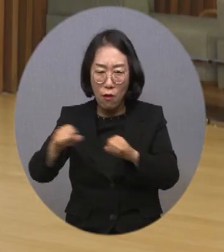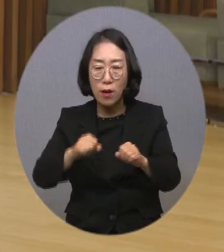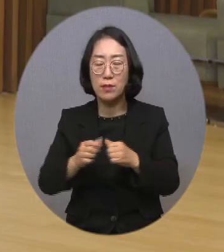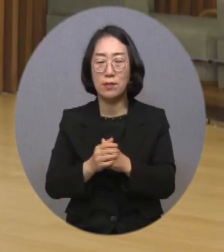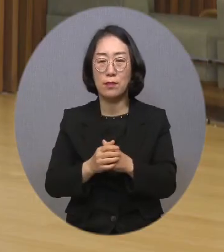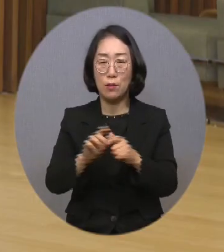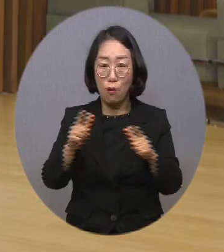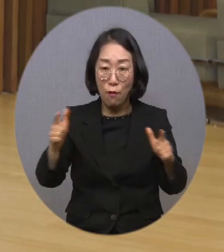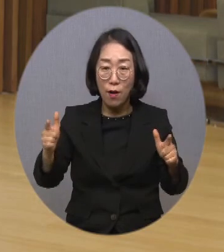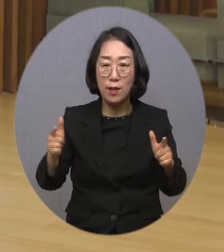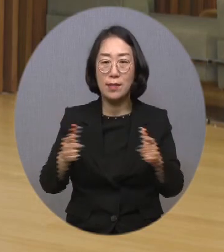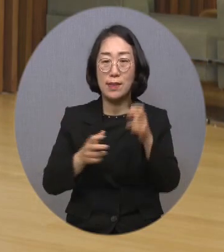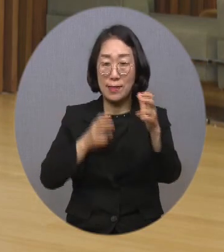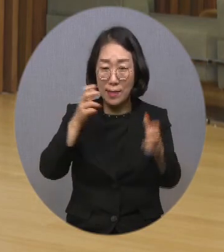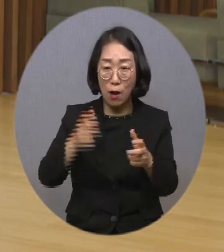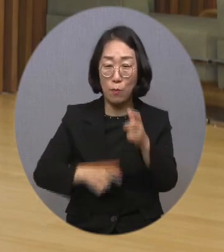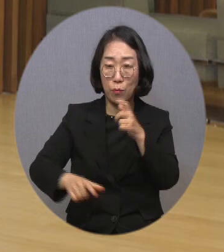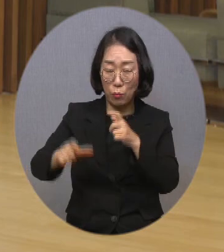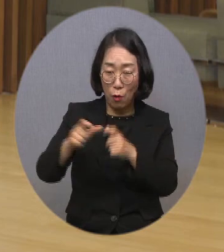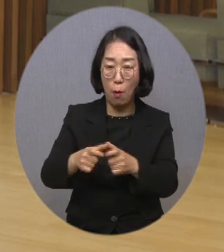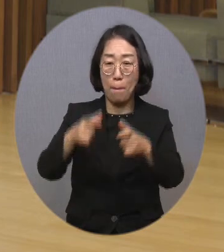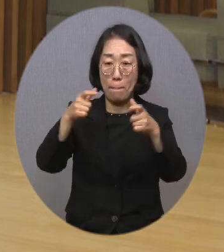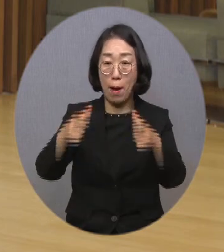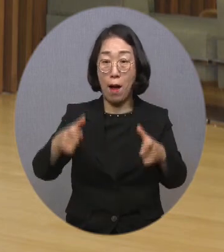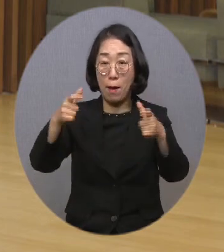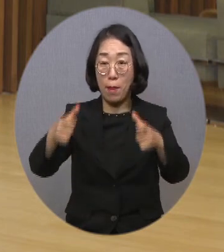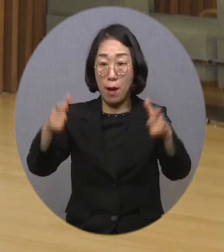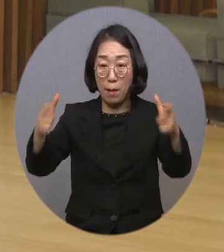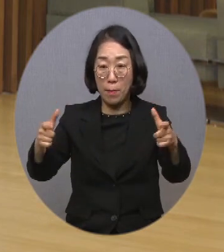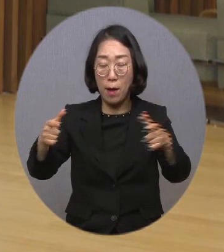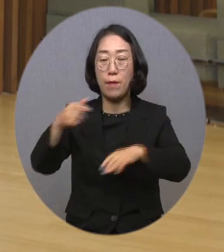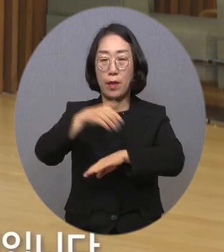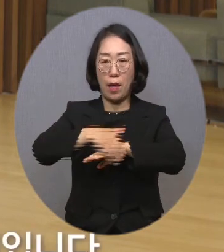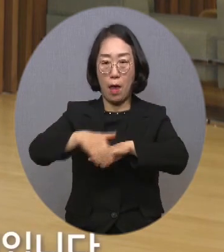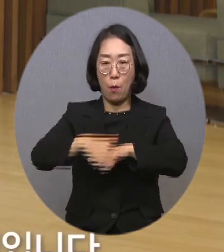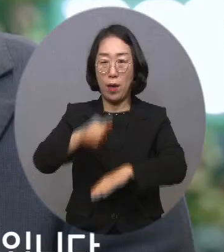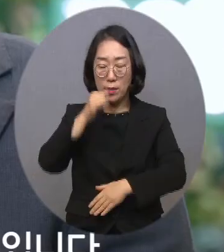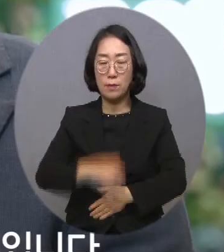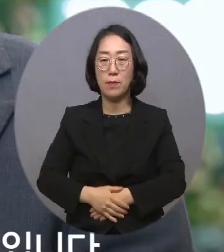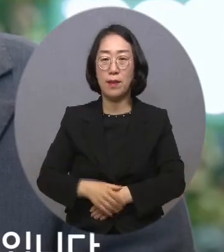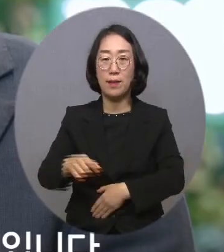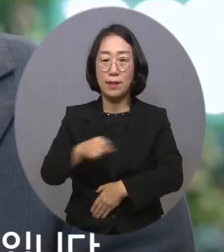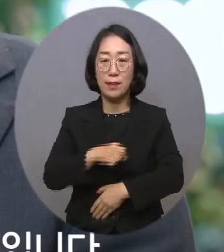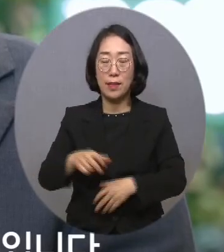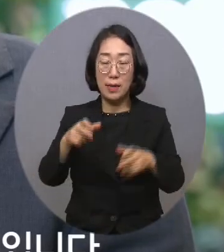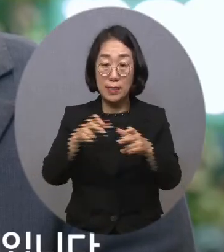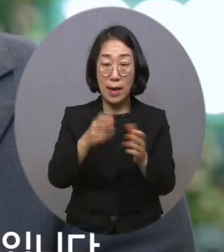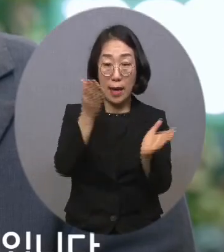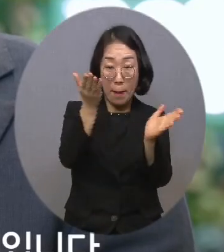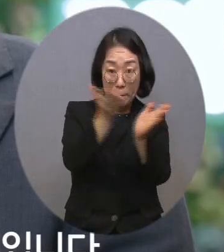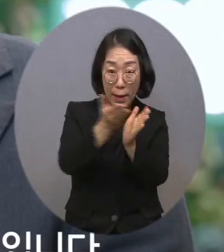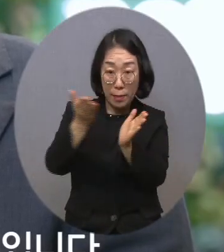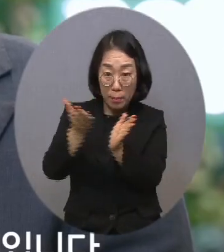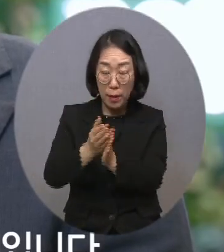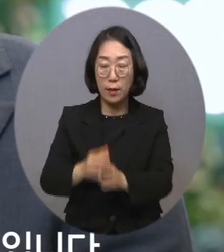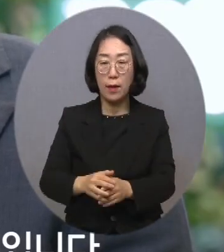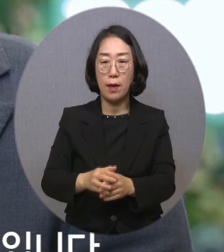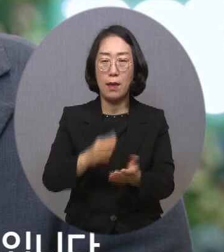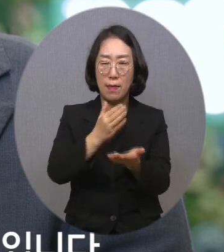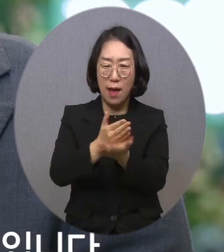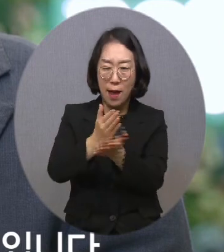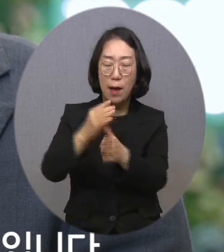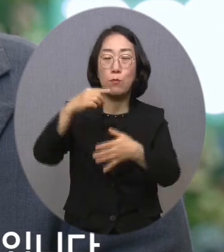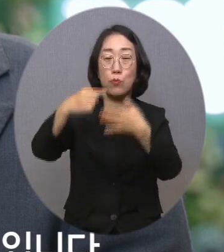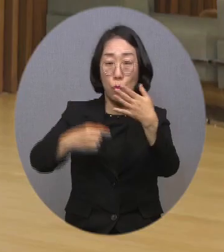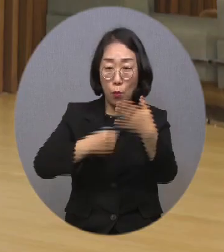왔던 여러 가지 사업들을 좀 더 확장하고 확대하는 그러한 계획을 갖고 있습니다. 특히 장애 유형별로 다양한 프로그램들을 좀